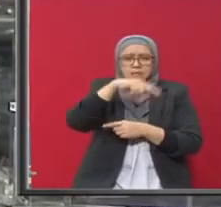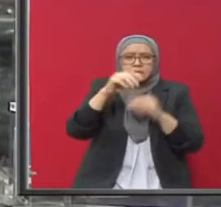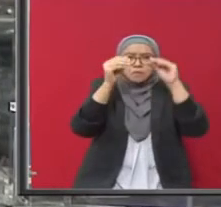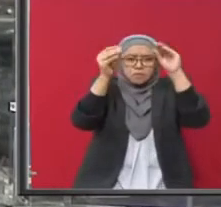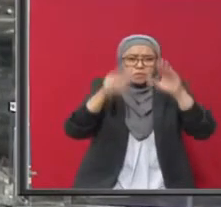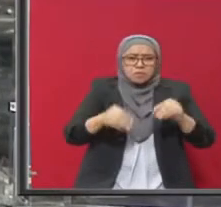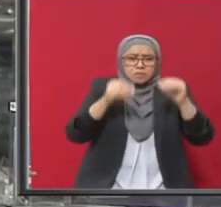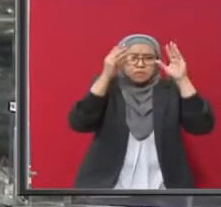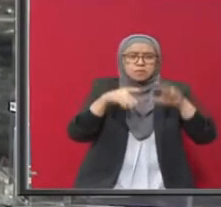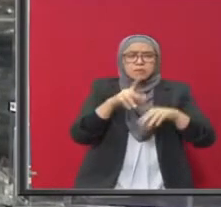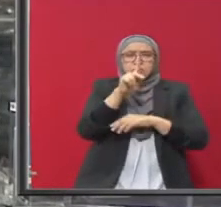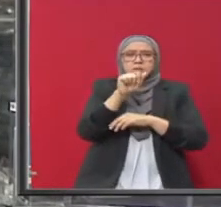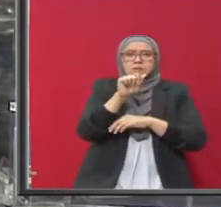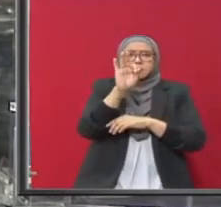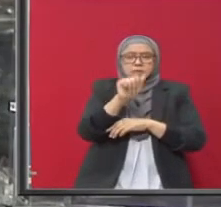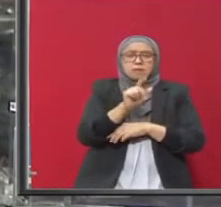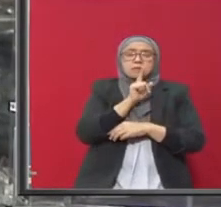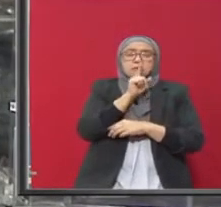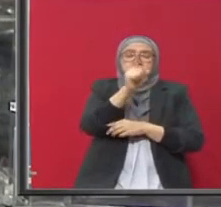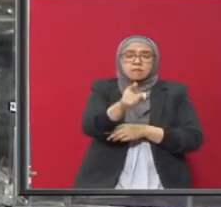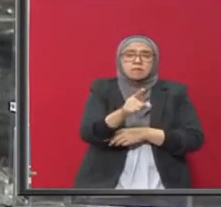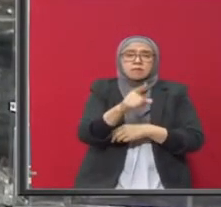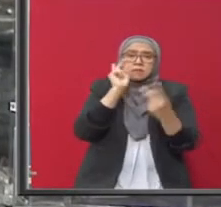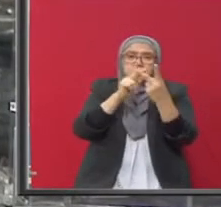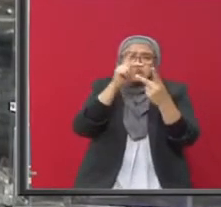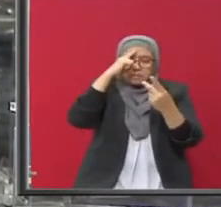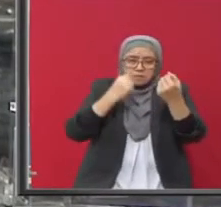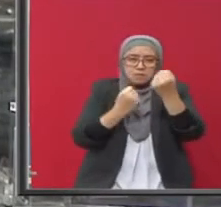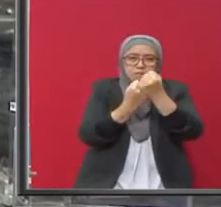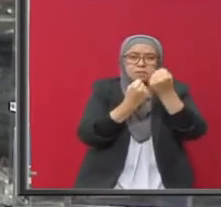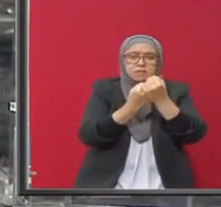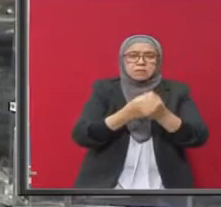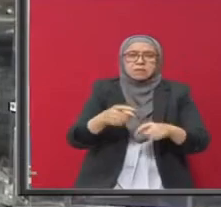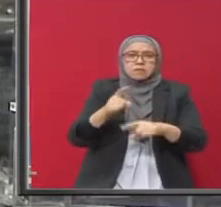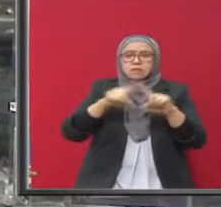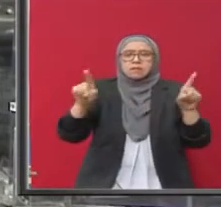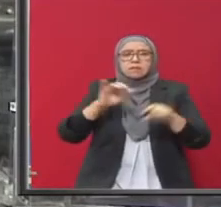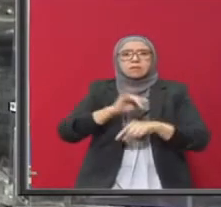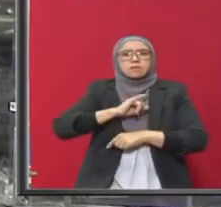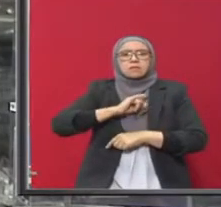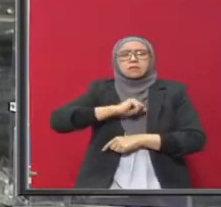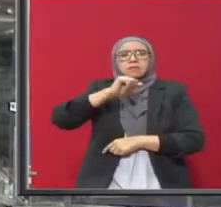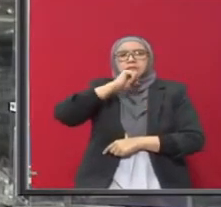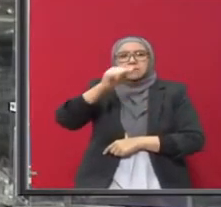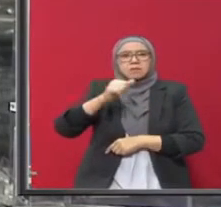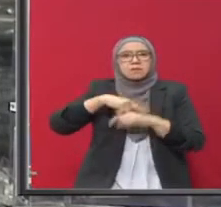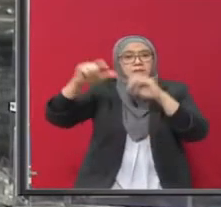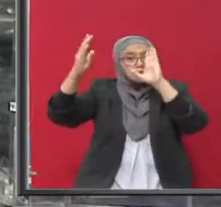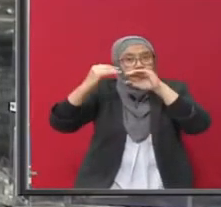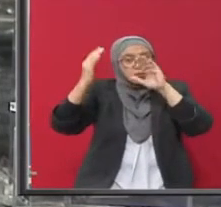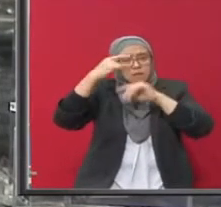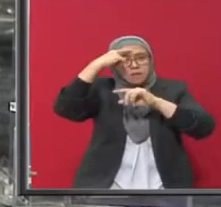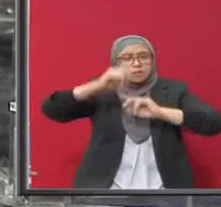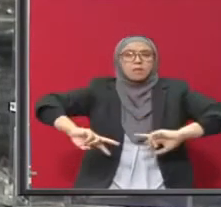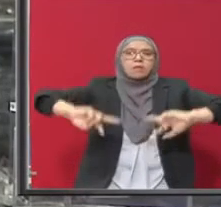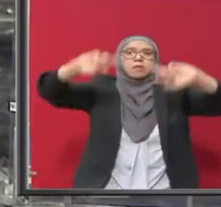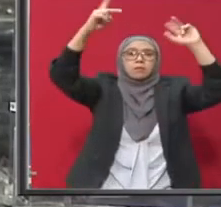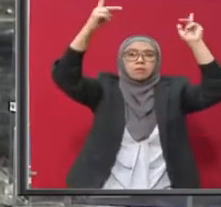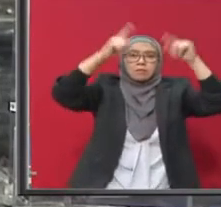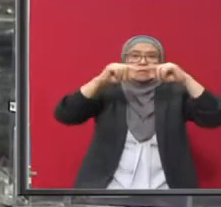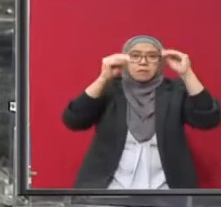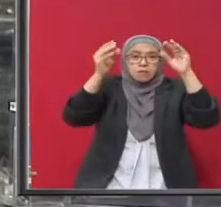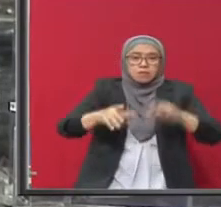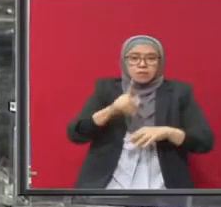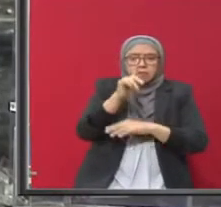kafar amatlah wajar disokong. Namun begitu, saya kira aspek menaik taraf guru-guru kafar yang sewajarnya